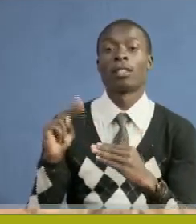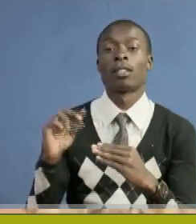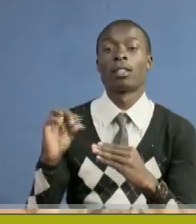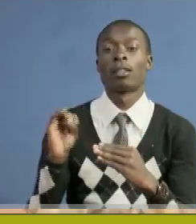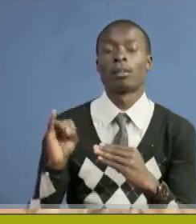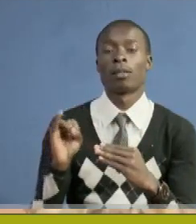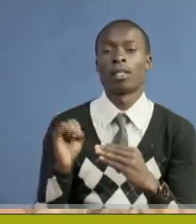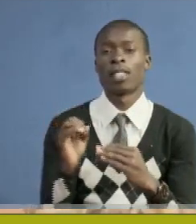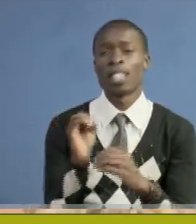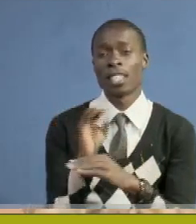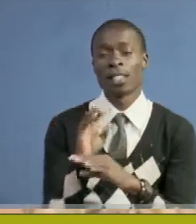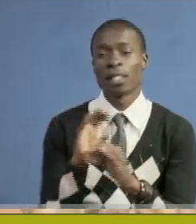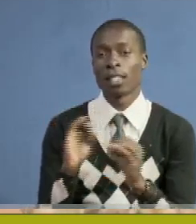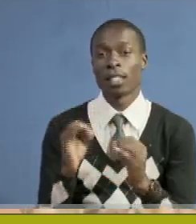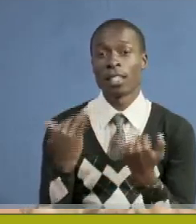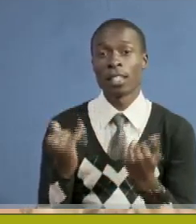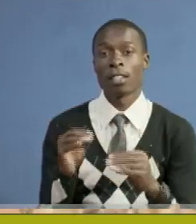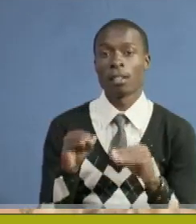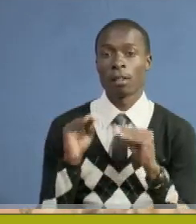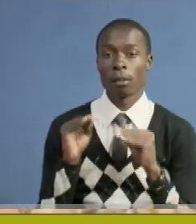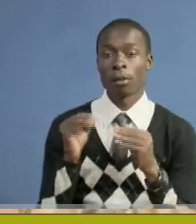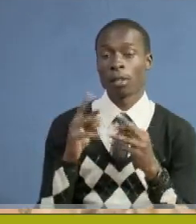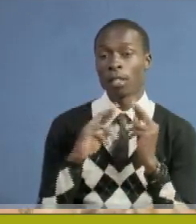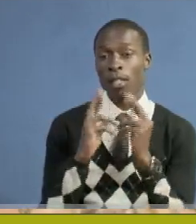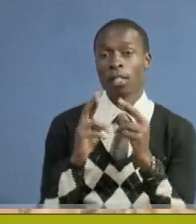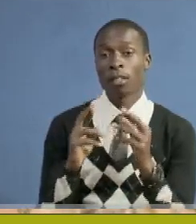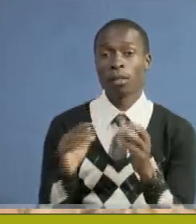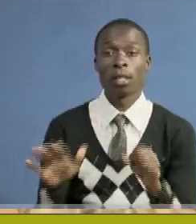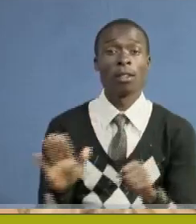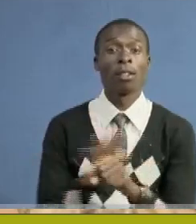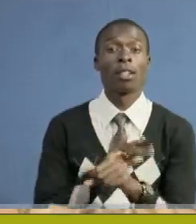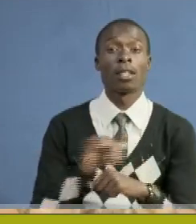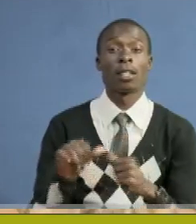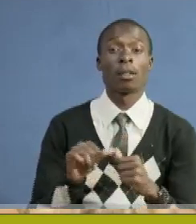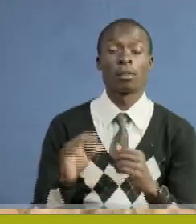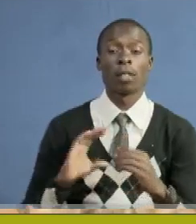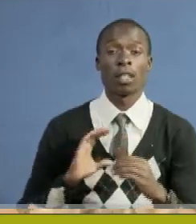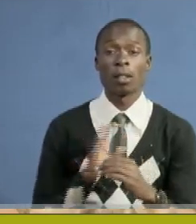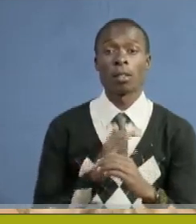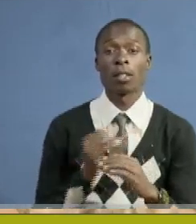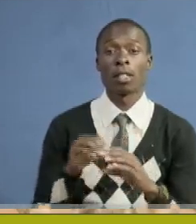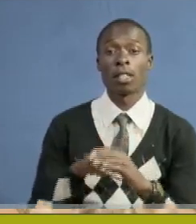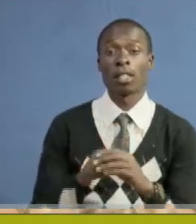ameshindwa kuijibu, na kinachosubiriwa ni ripoti kamili kutoka kwa kamati